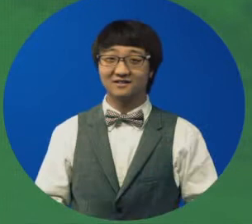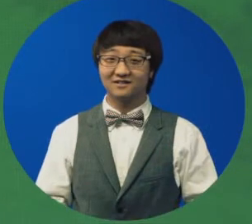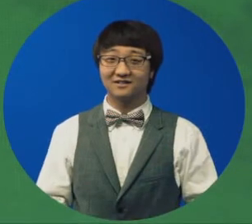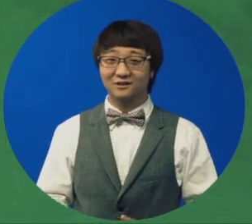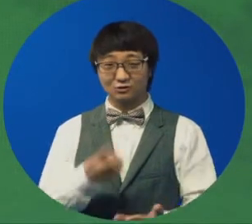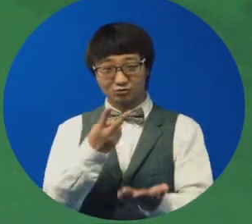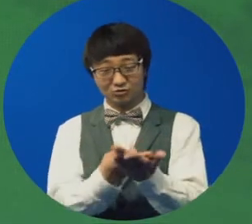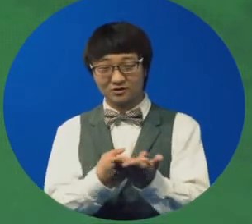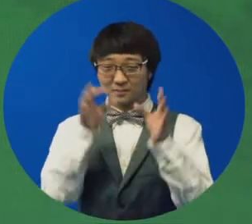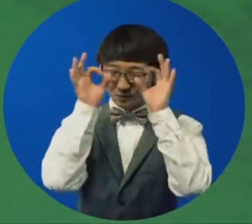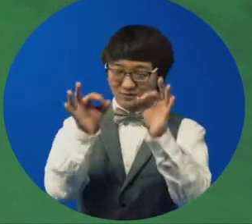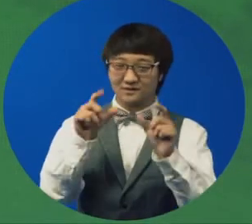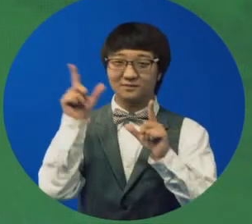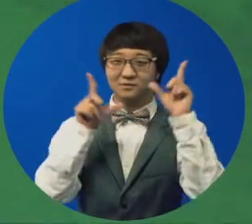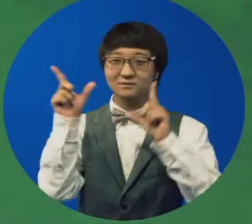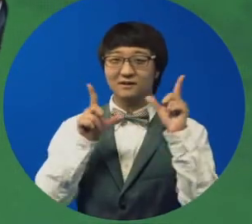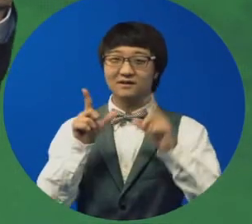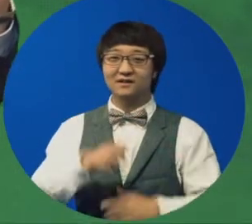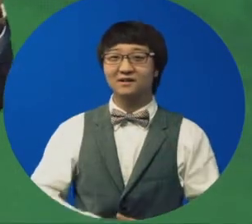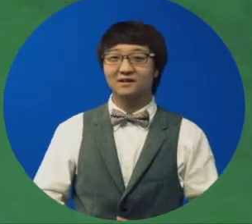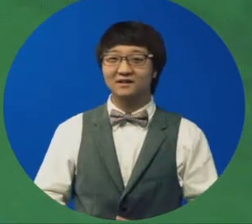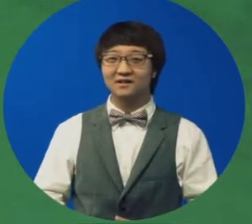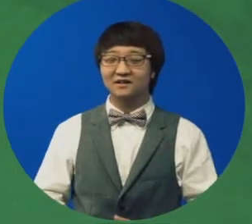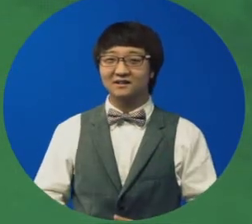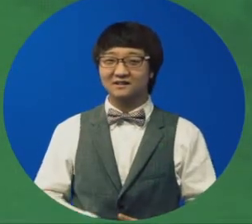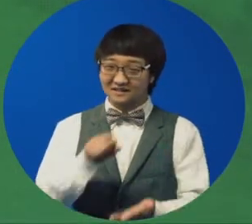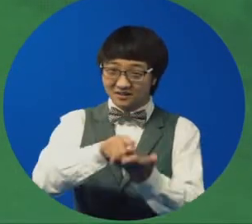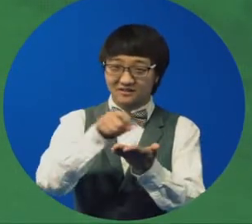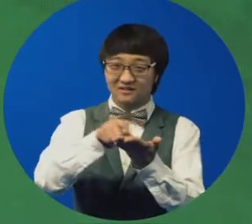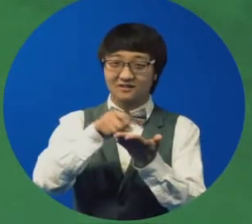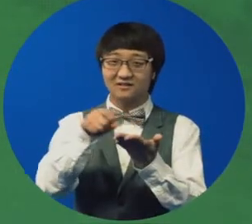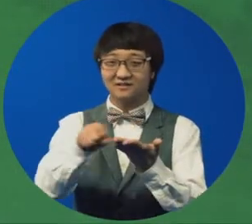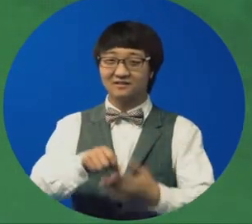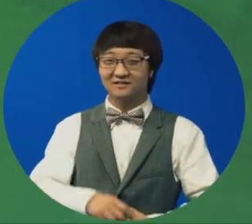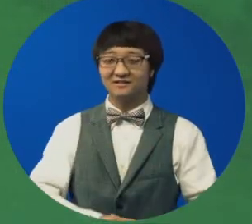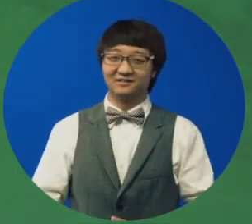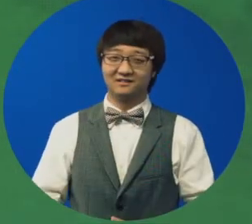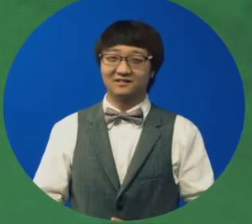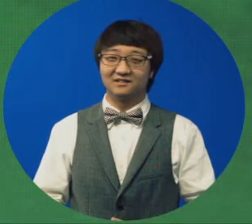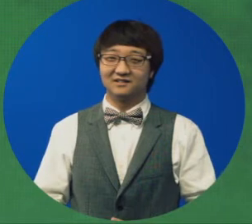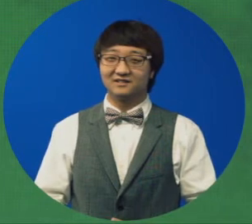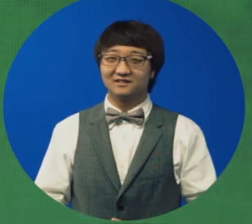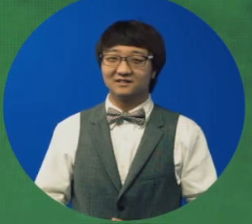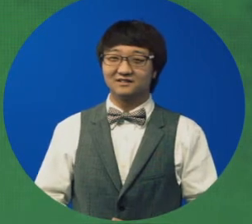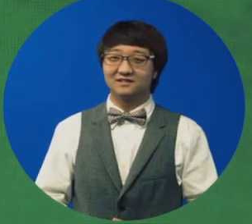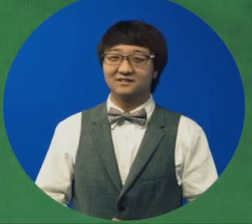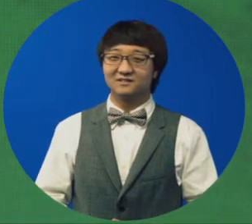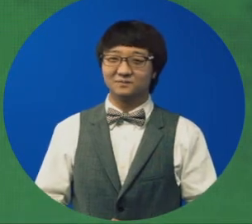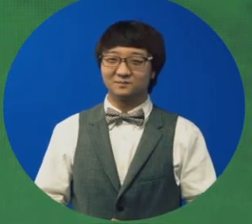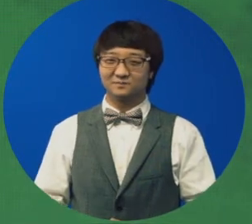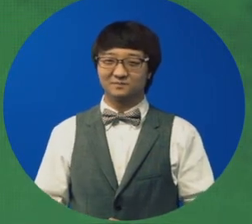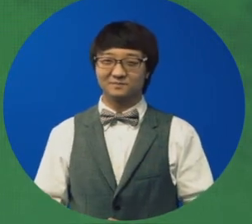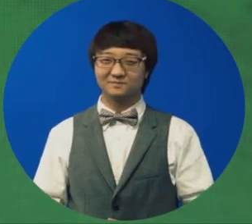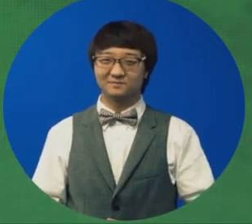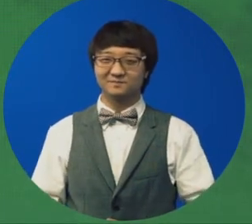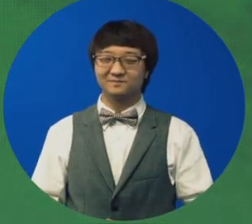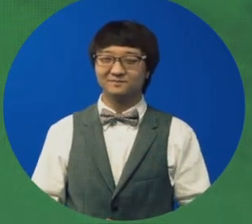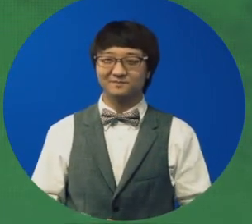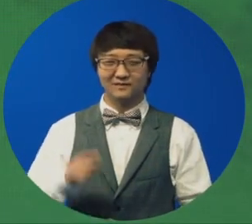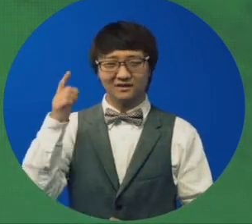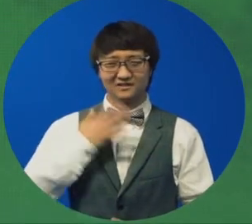곳에 이렇게 성경 구절이 이렇게 쓰여 있었어요. 그러면서 저 스스로에게 그런